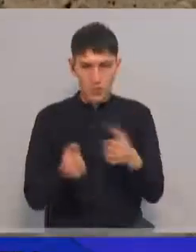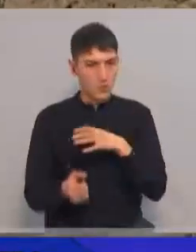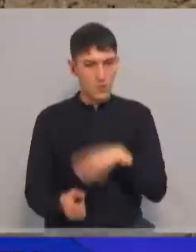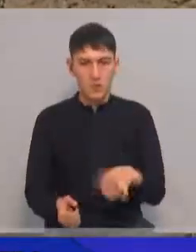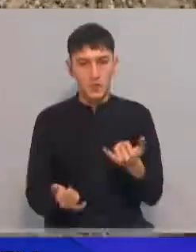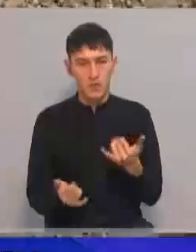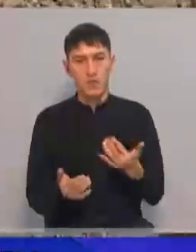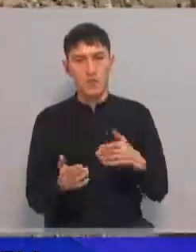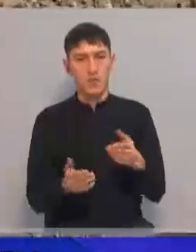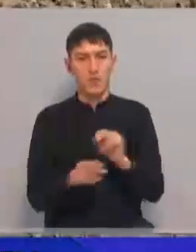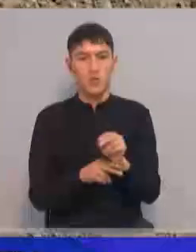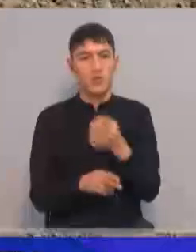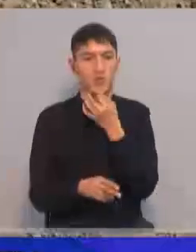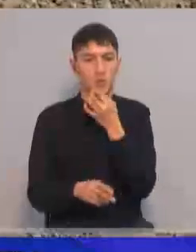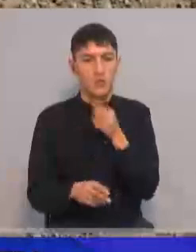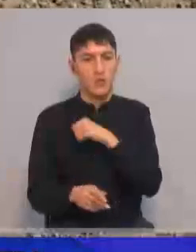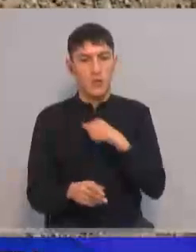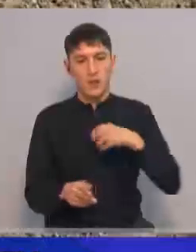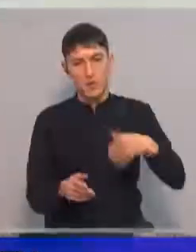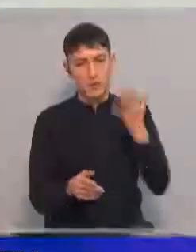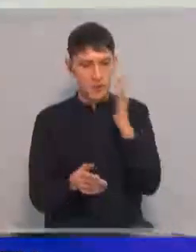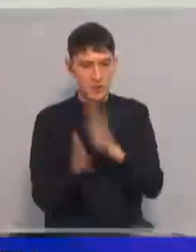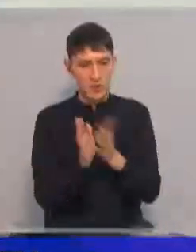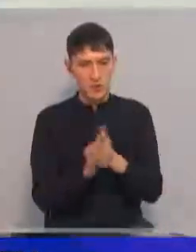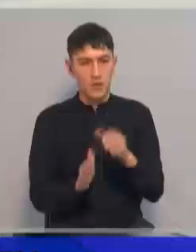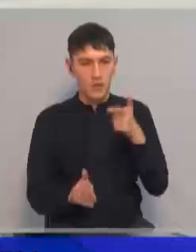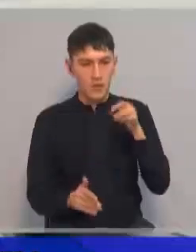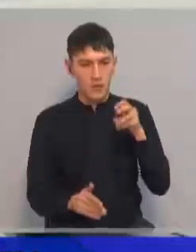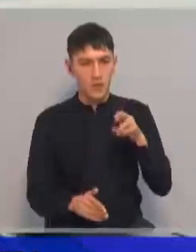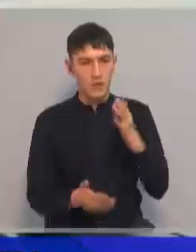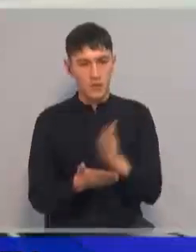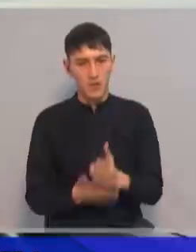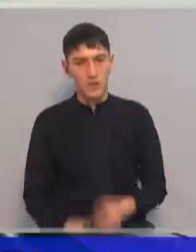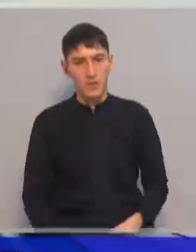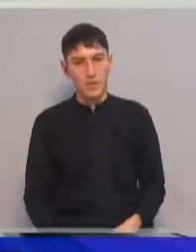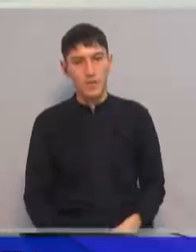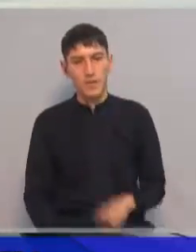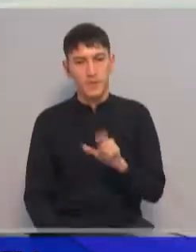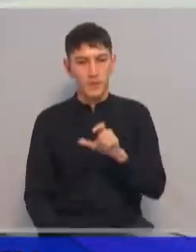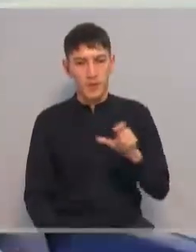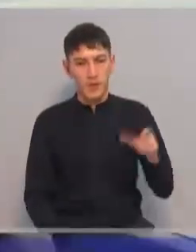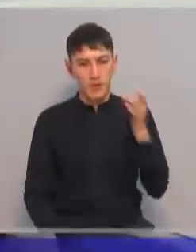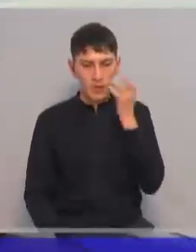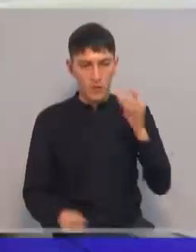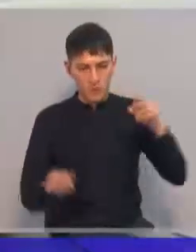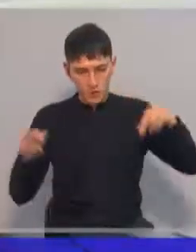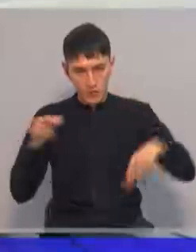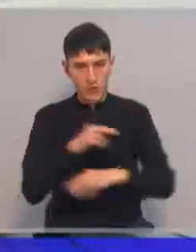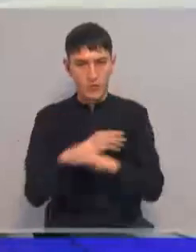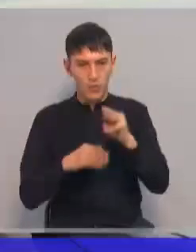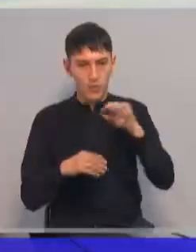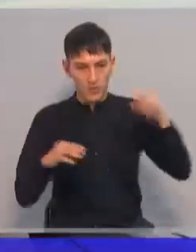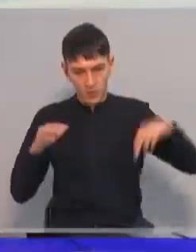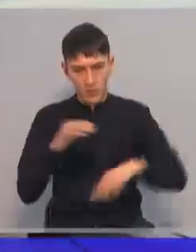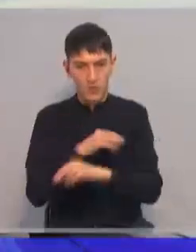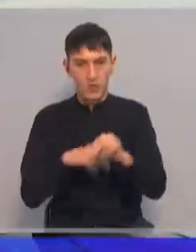болмаған жағдайда да құрылыс жұмыстарына мердігердің 5 жылдық кепілдігі бар. Чтобы жителдерге, чтобы мына беттен мына бетке өту үшін просто адамдар жүріп